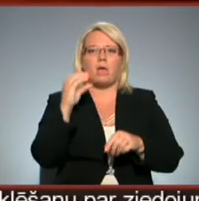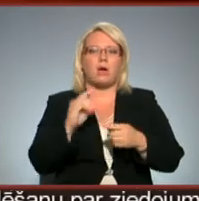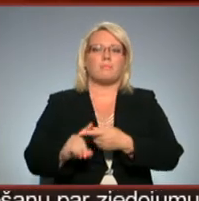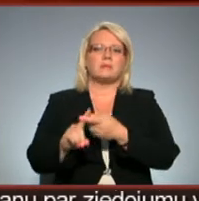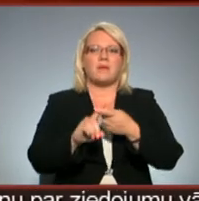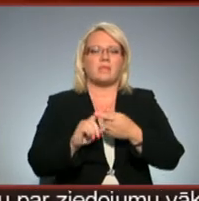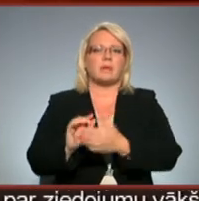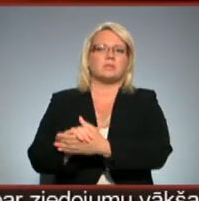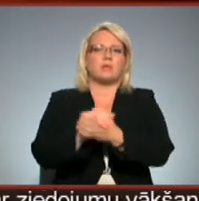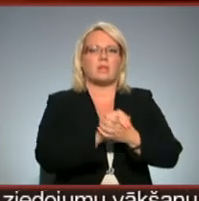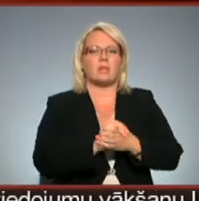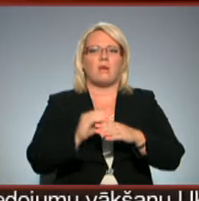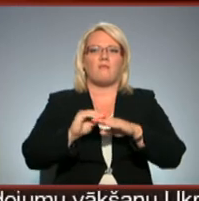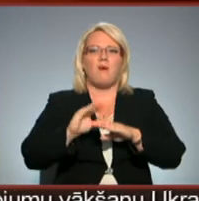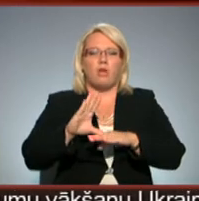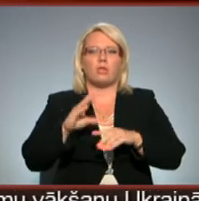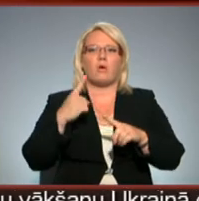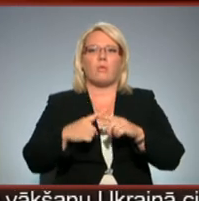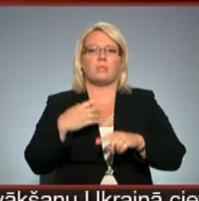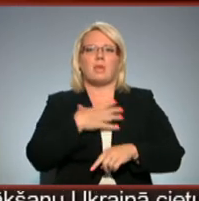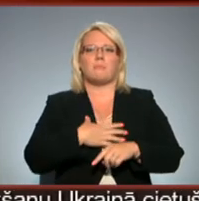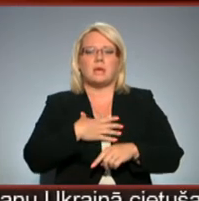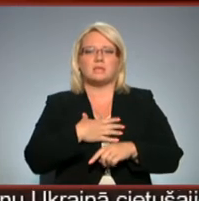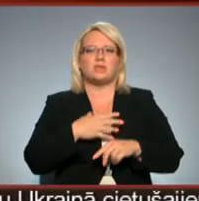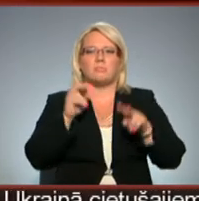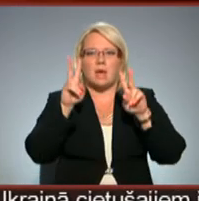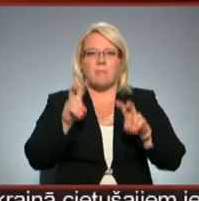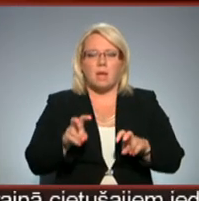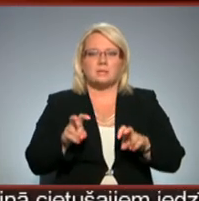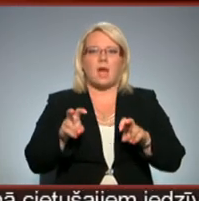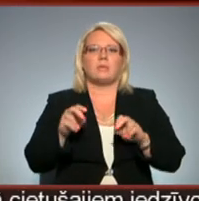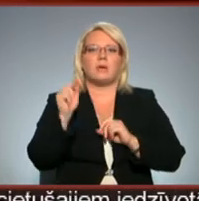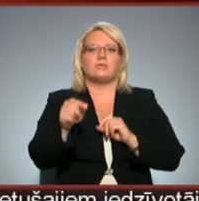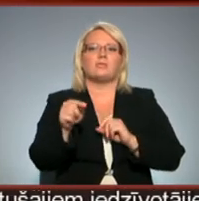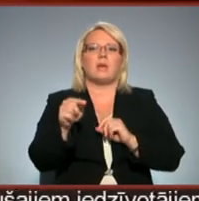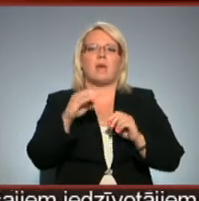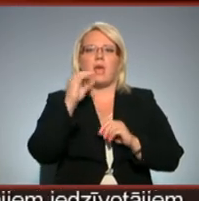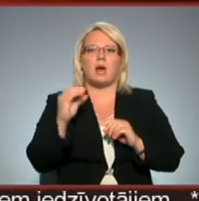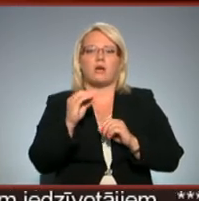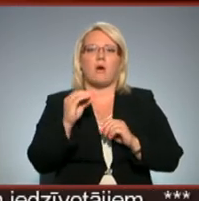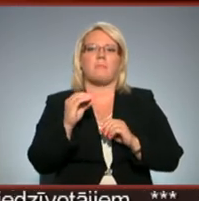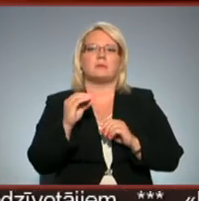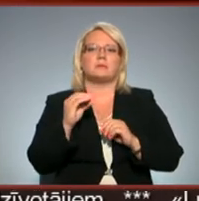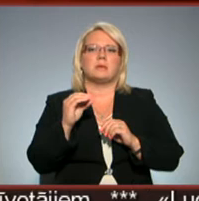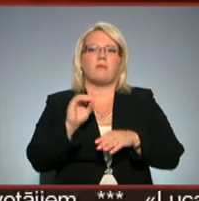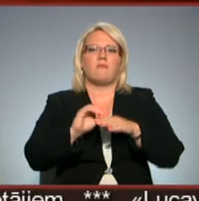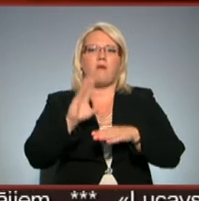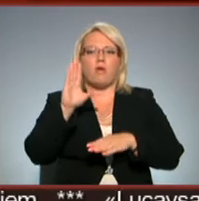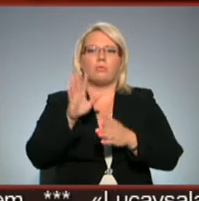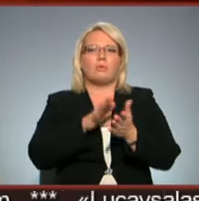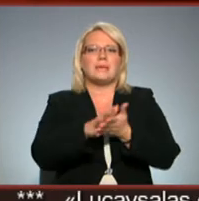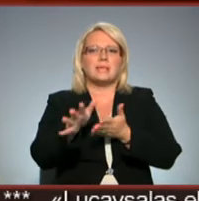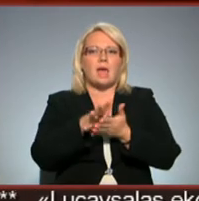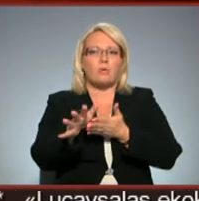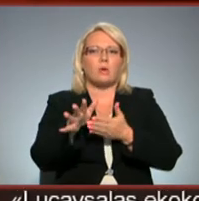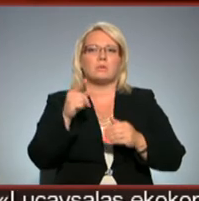Savienības solidaritātes fondu, un arī, ja nepieciešams, jāpārskatē šī te Eiropas fondu izlietojums